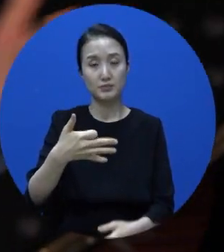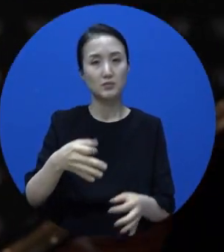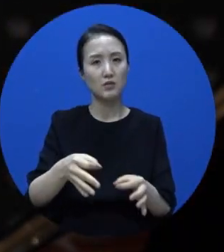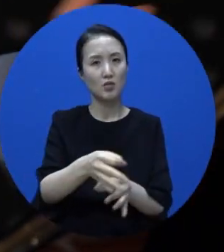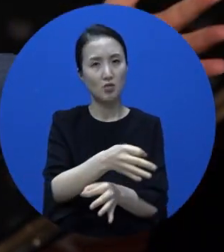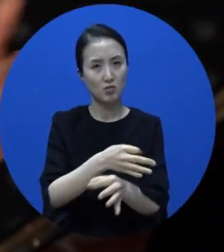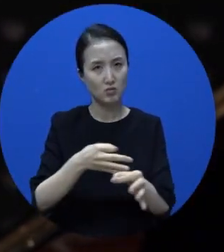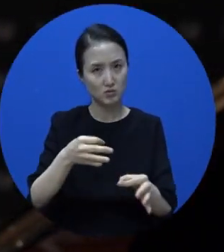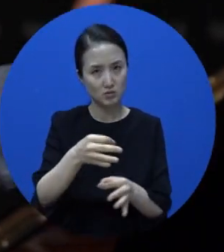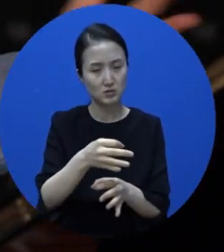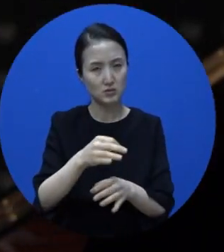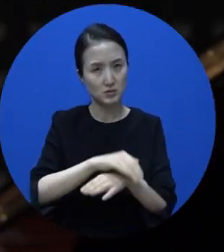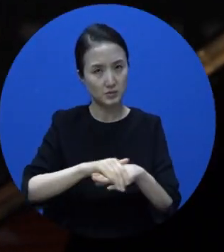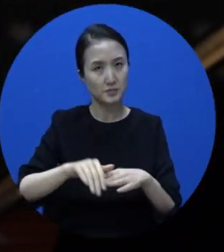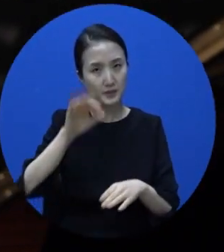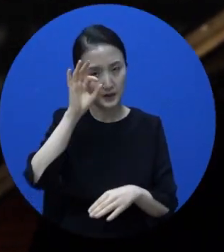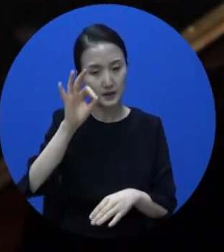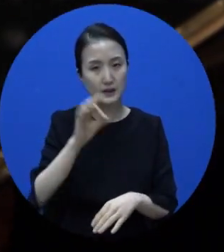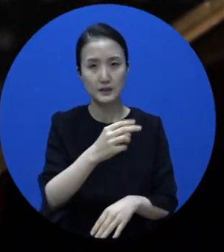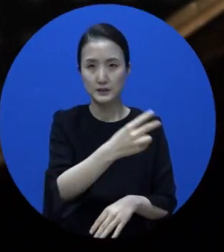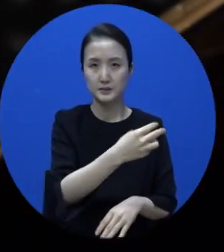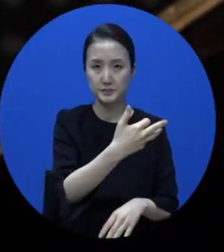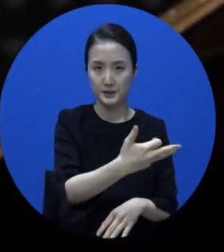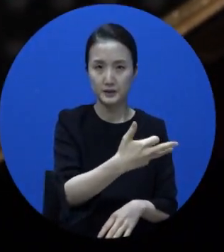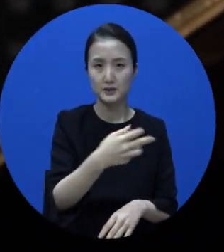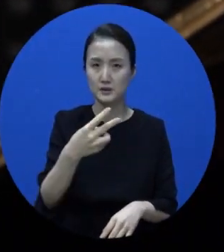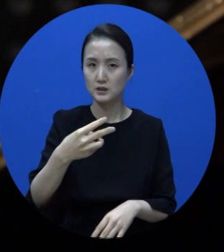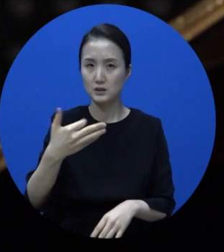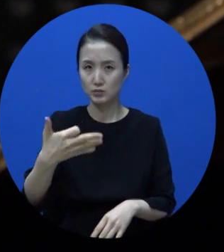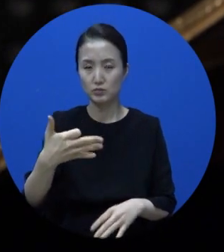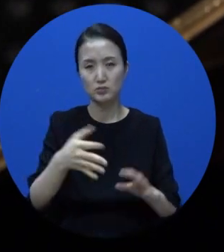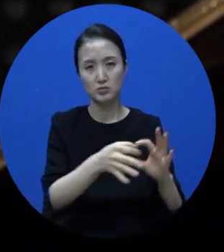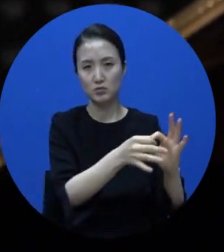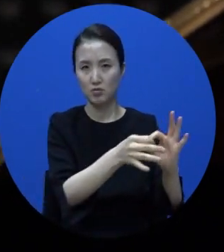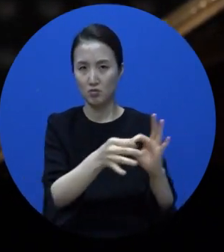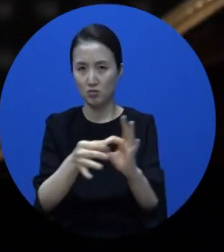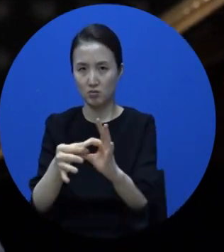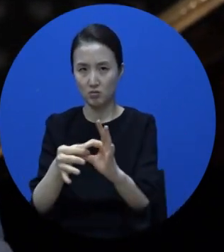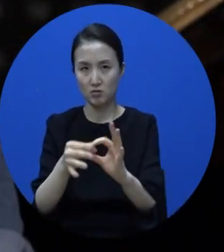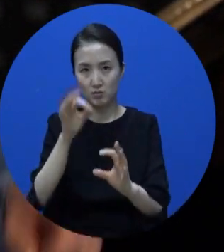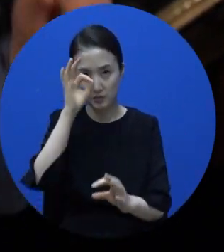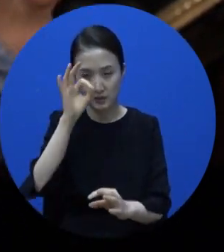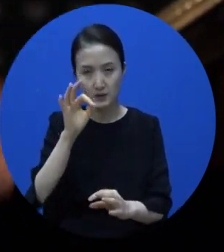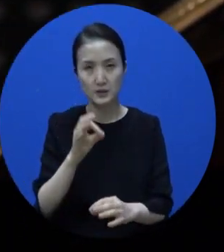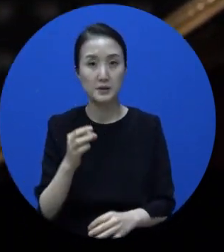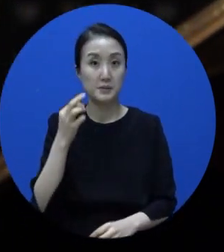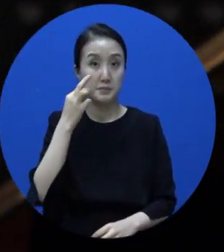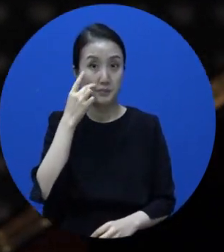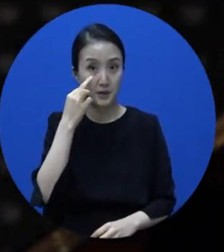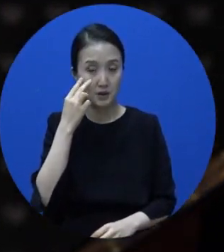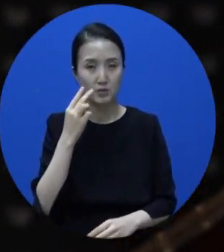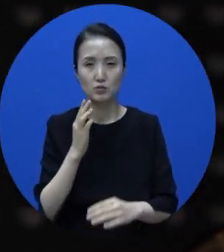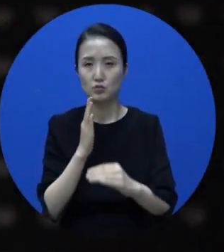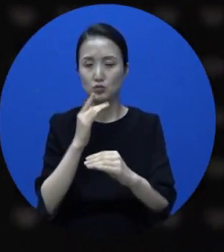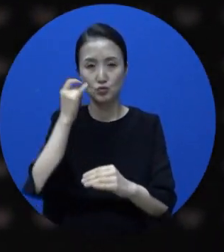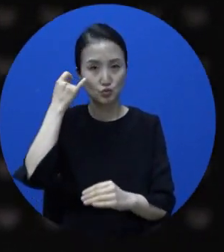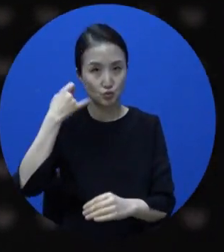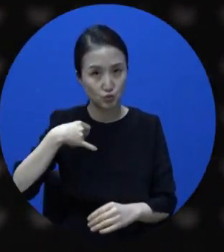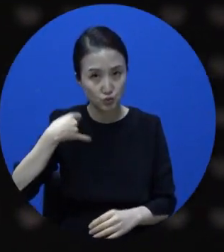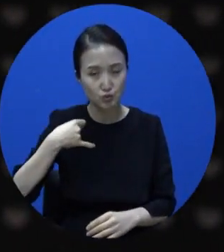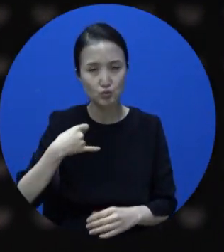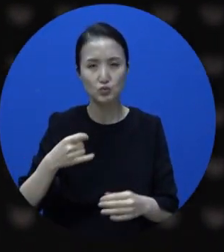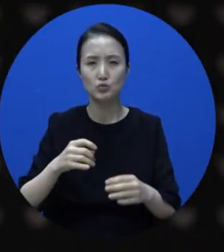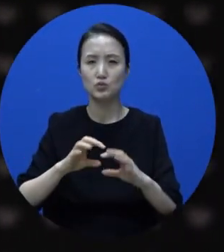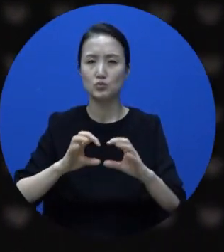2018년부터 이어지는 가장 중요한 이슈 줘 바로 미중 무역 전쟁입니다 첫 번째 있습니다 미주